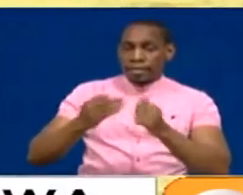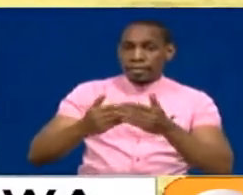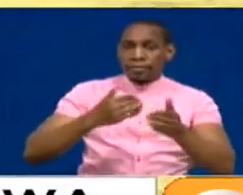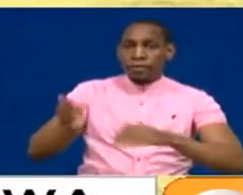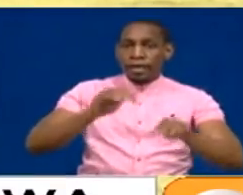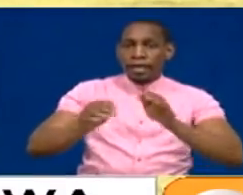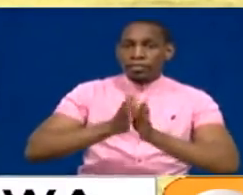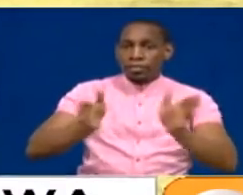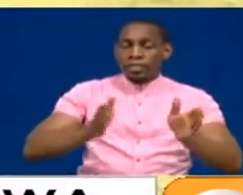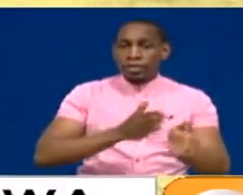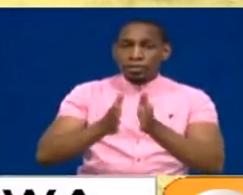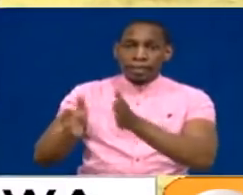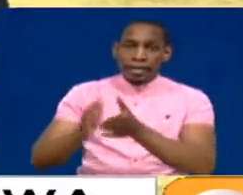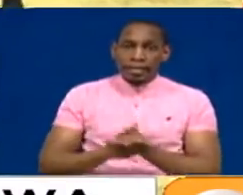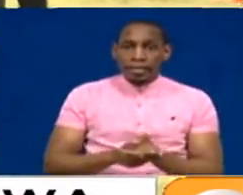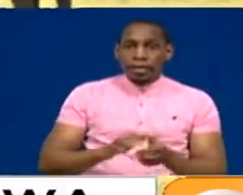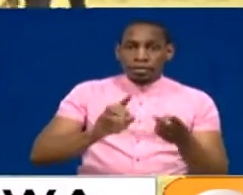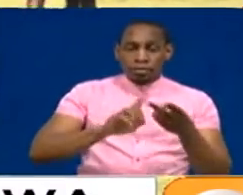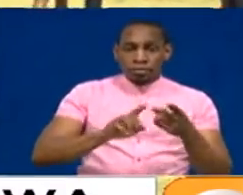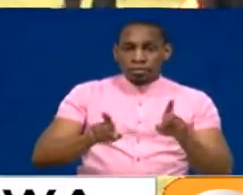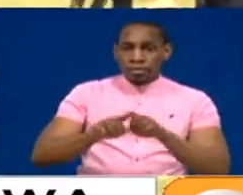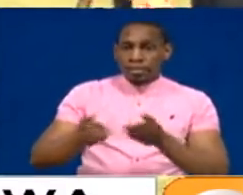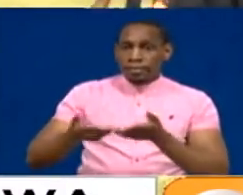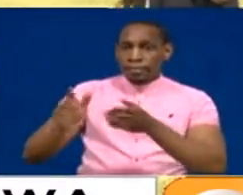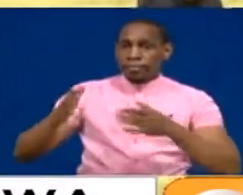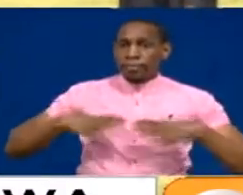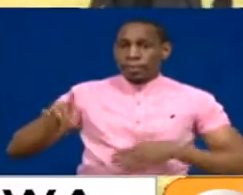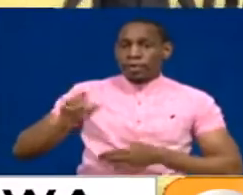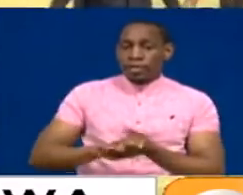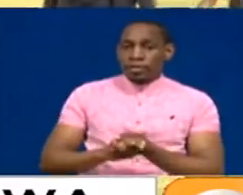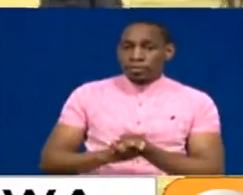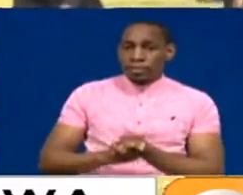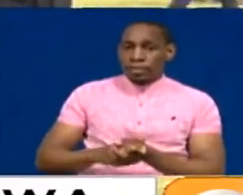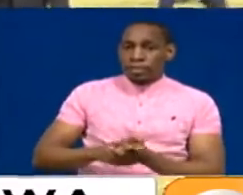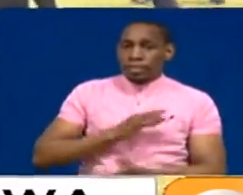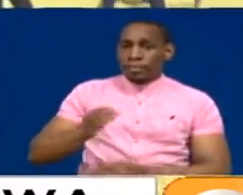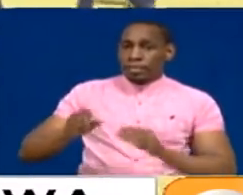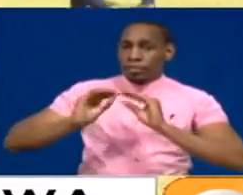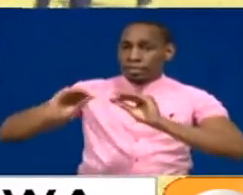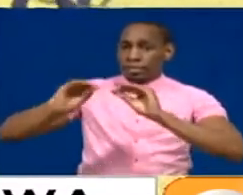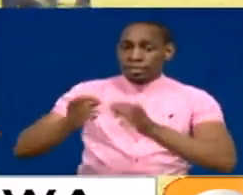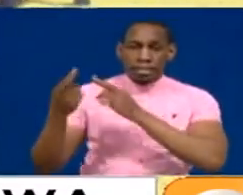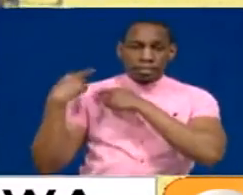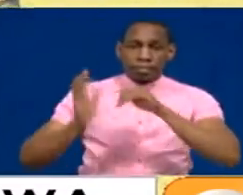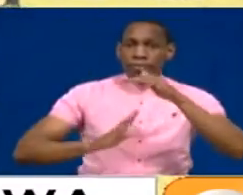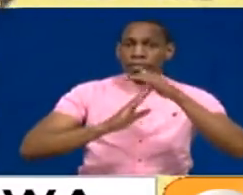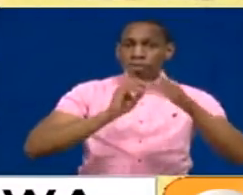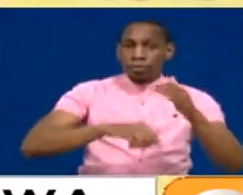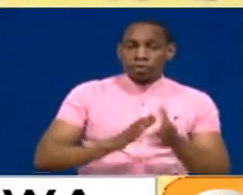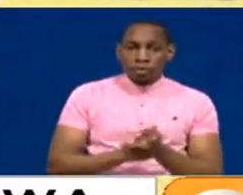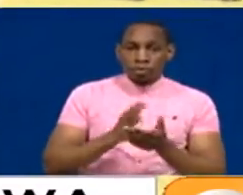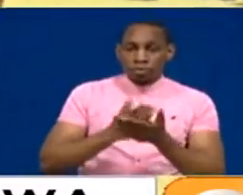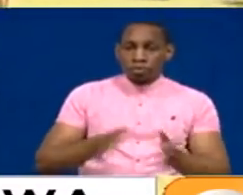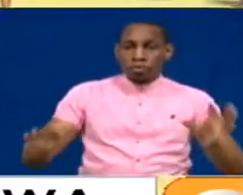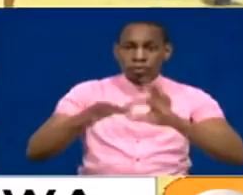kabla ya uchaguzi mkuu kuandaliwa. Kando na kuwapa wenyeji wa Nairobi lishe ya kiroho, jukumu lake kuu litakuwa